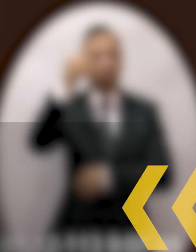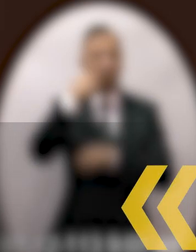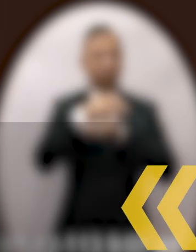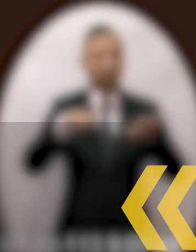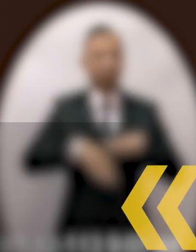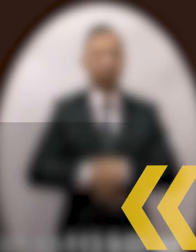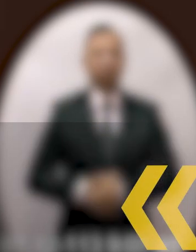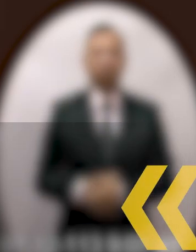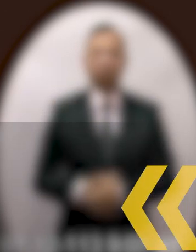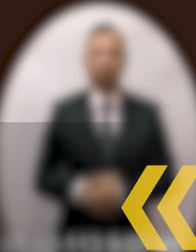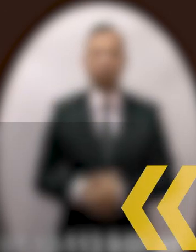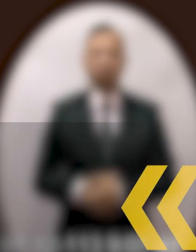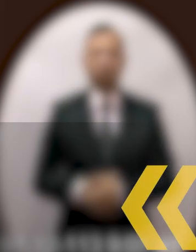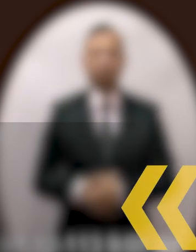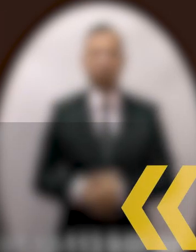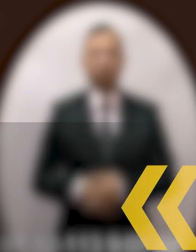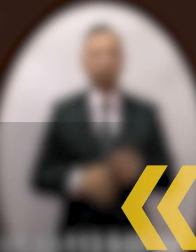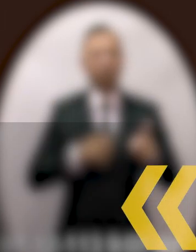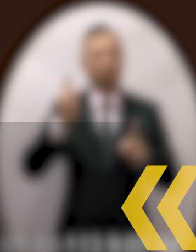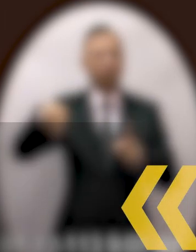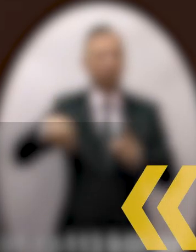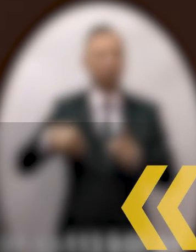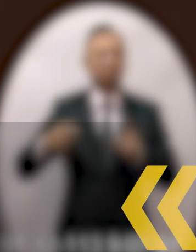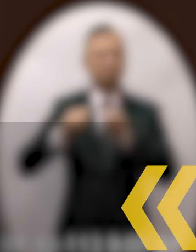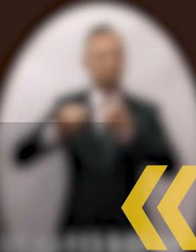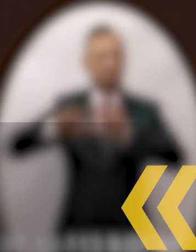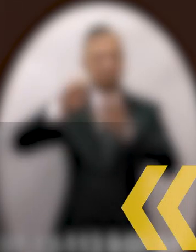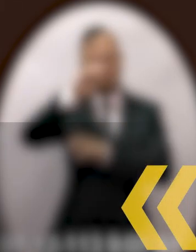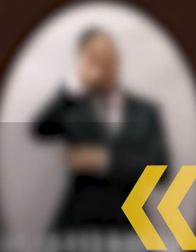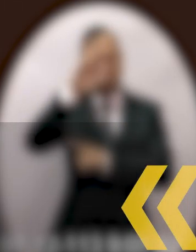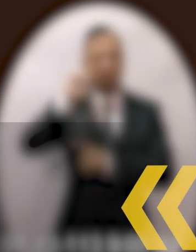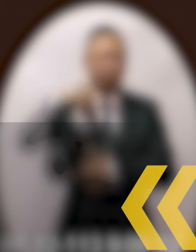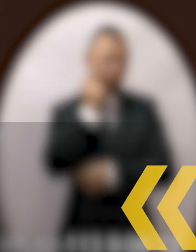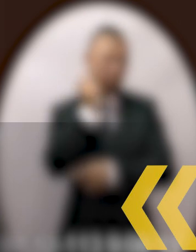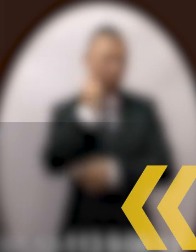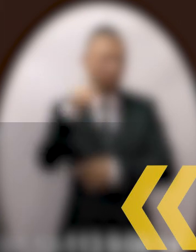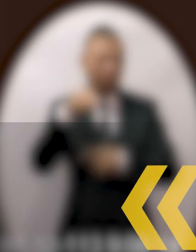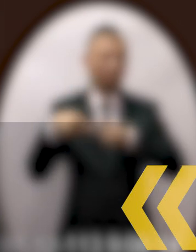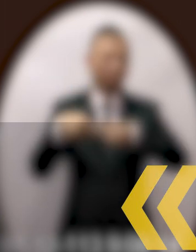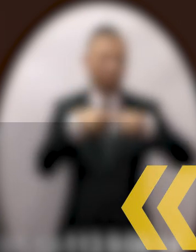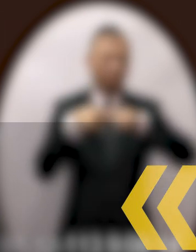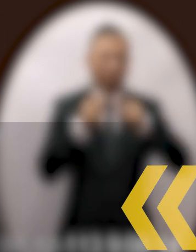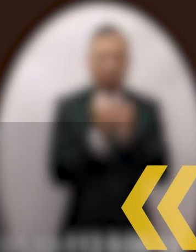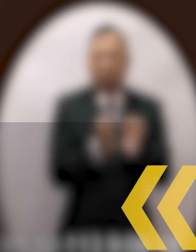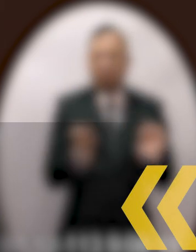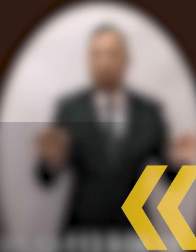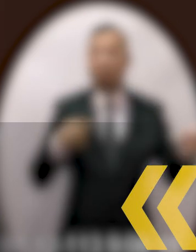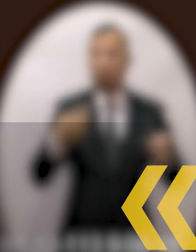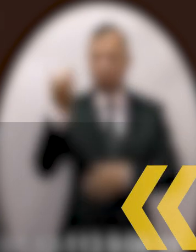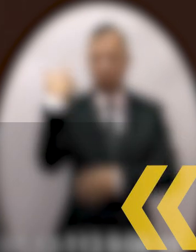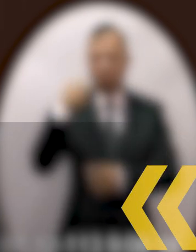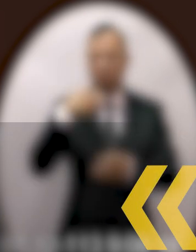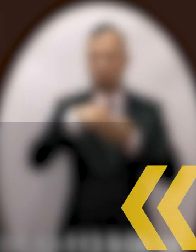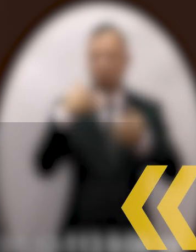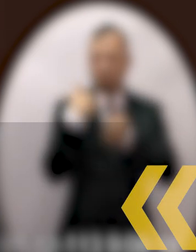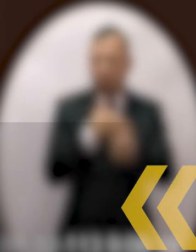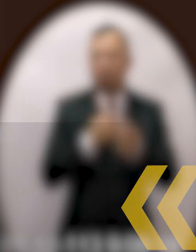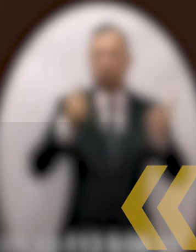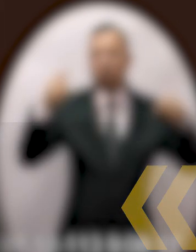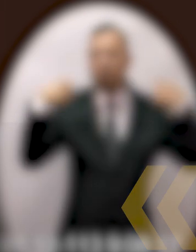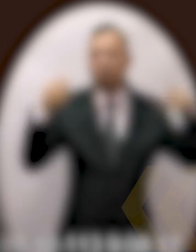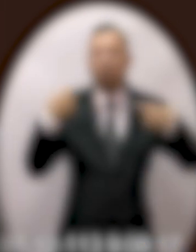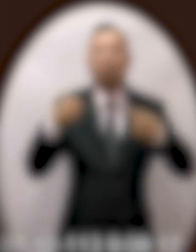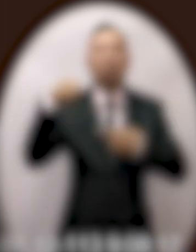李进勇组罢免国家队，强势介入基隆罢免案。历来罢免案都曾出现过往生